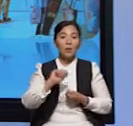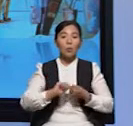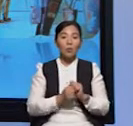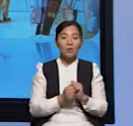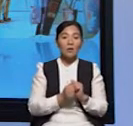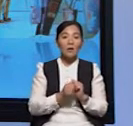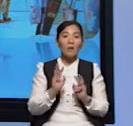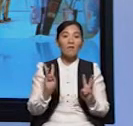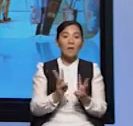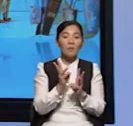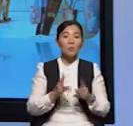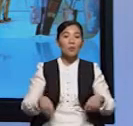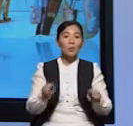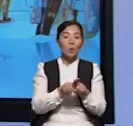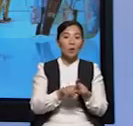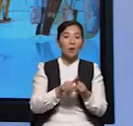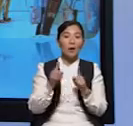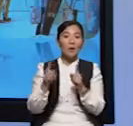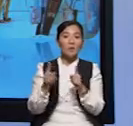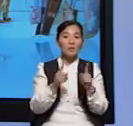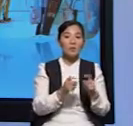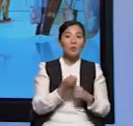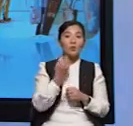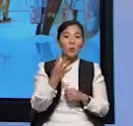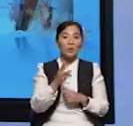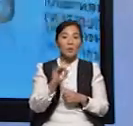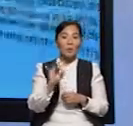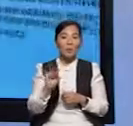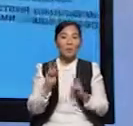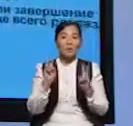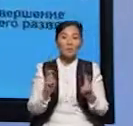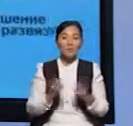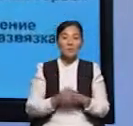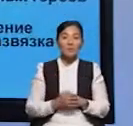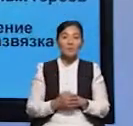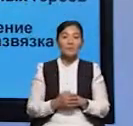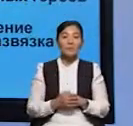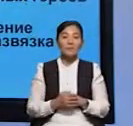ребята, в плане столько абзацев, сколько микротем.